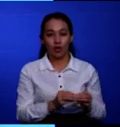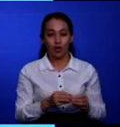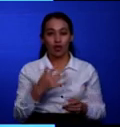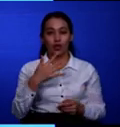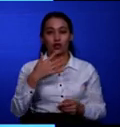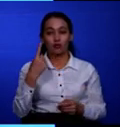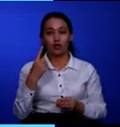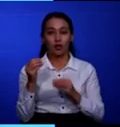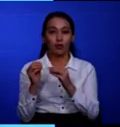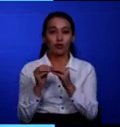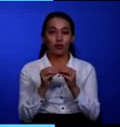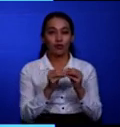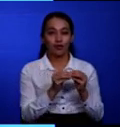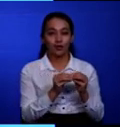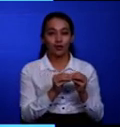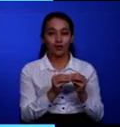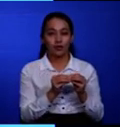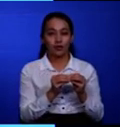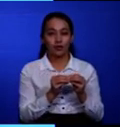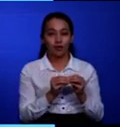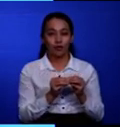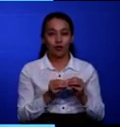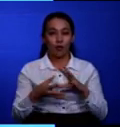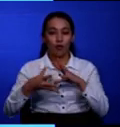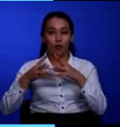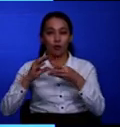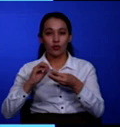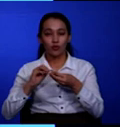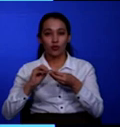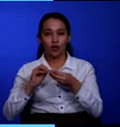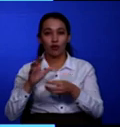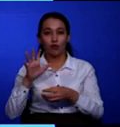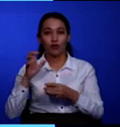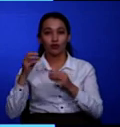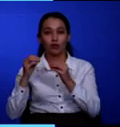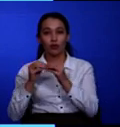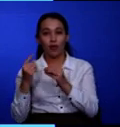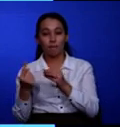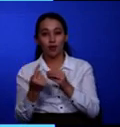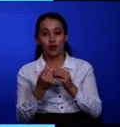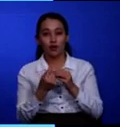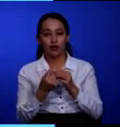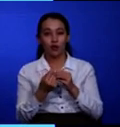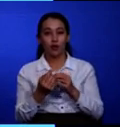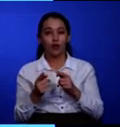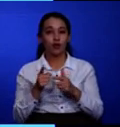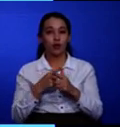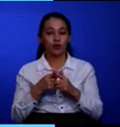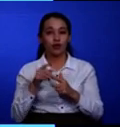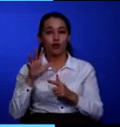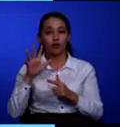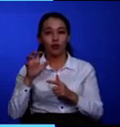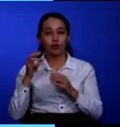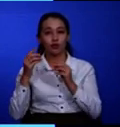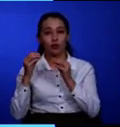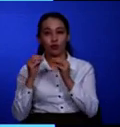ta o'nlik bu 510 ta birlik yoki 510 degani. Mana misolimiz